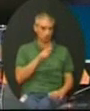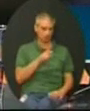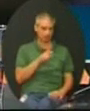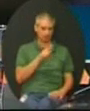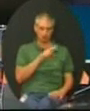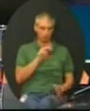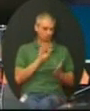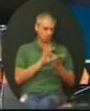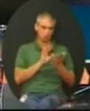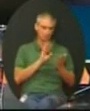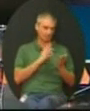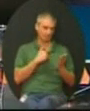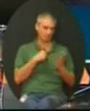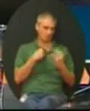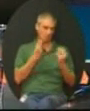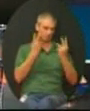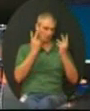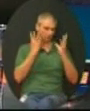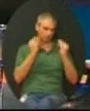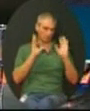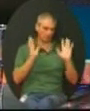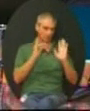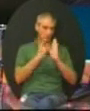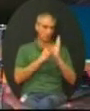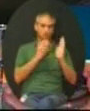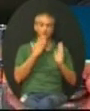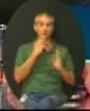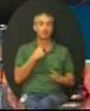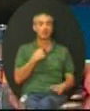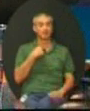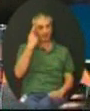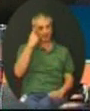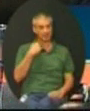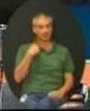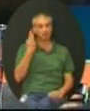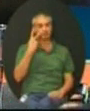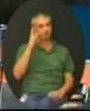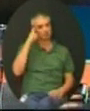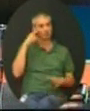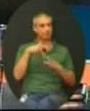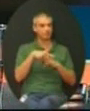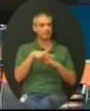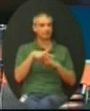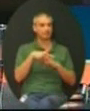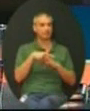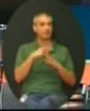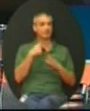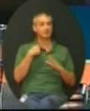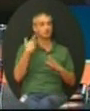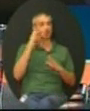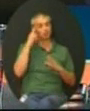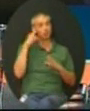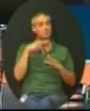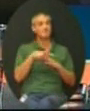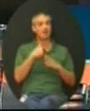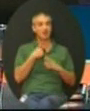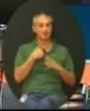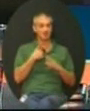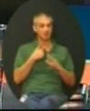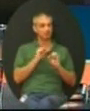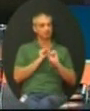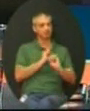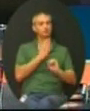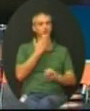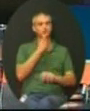נושא נקודתי, ואני לא ממש נותן לו הרבה חשיבות החוק הזה של ירושלים. אני דעתי יותר מוטרד מהרוב. אני מוטרד יותר מהחיזוקה